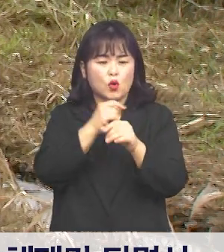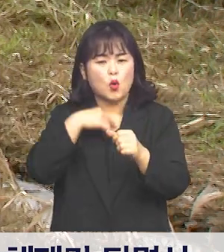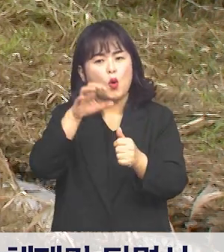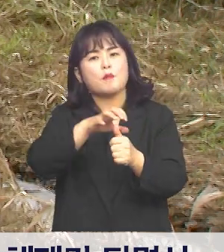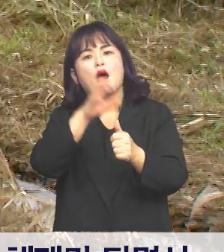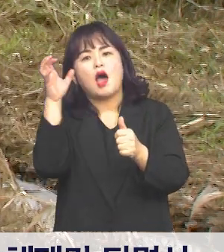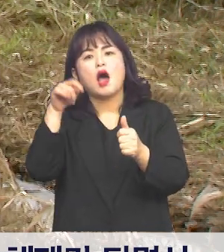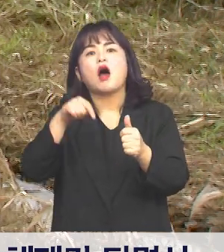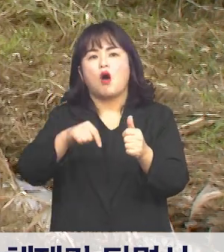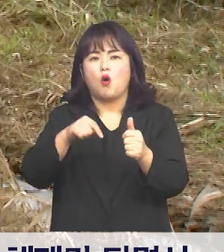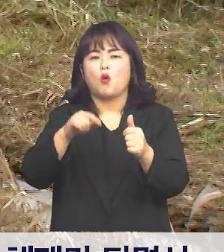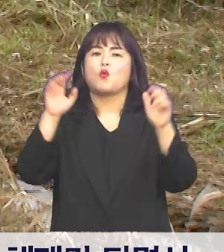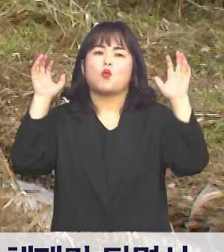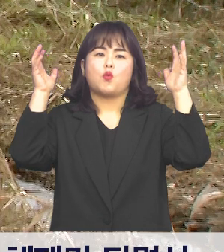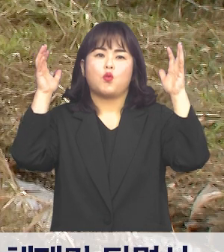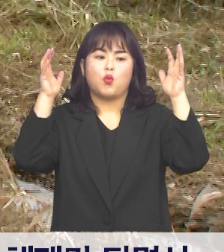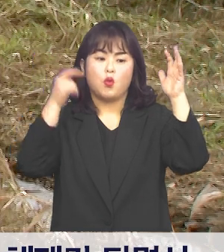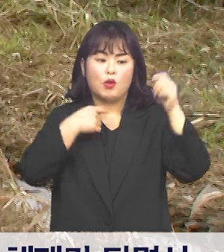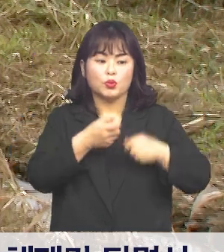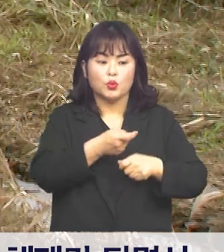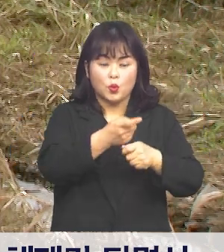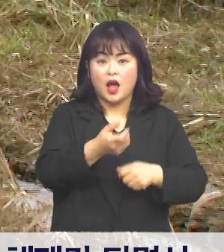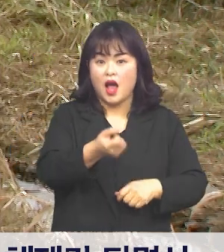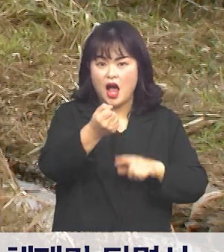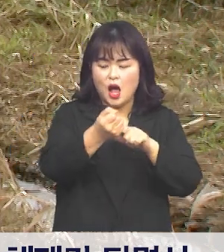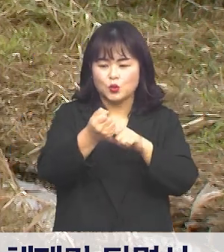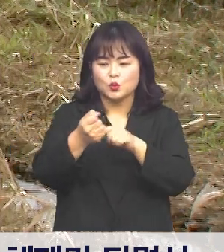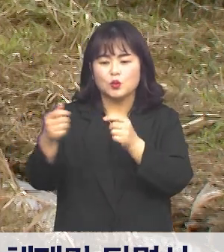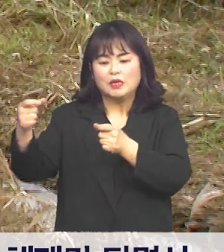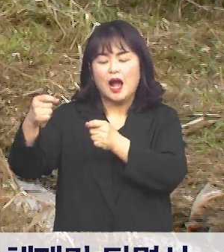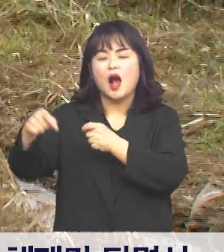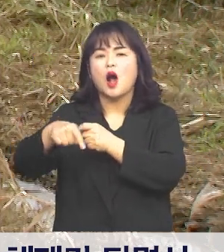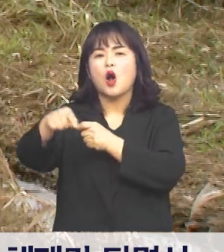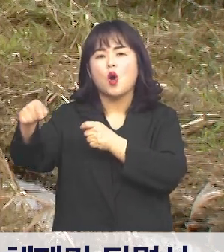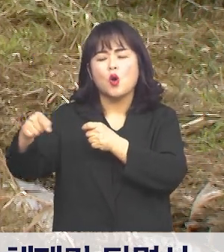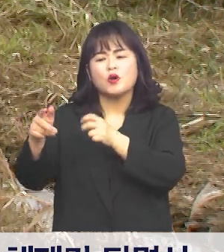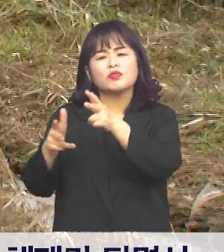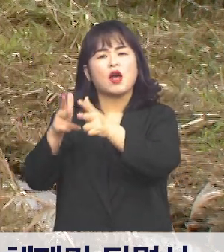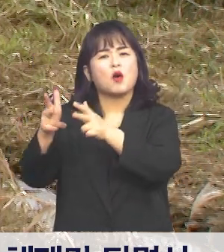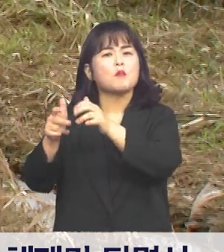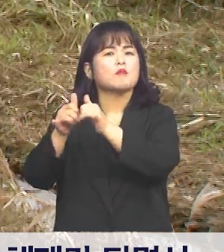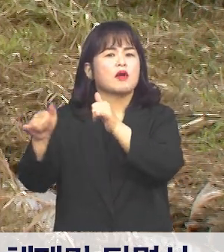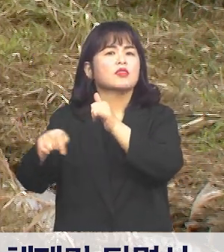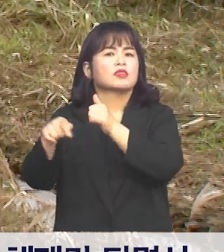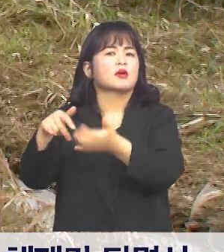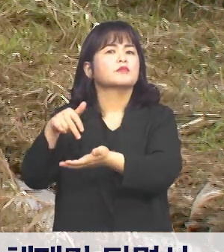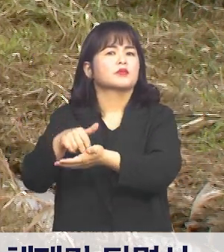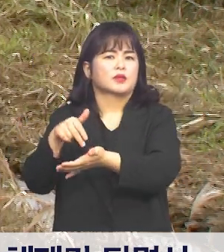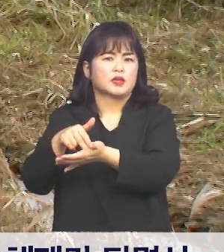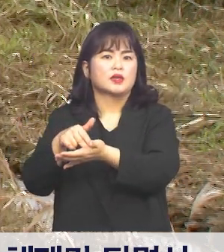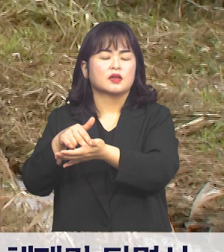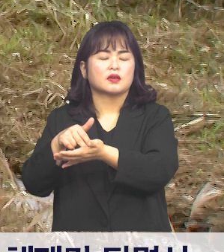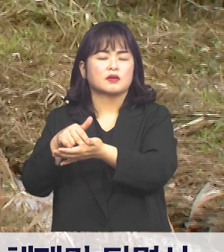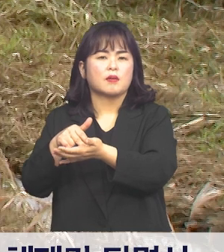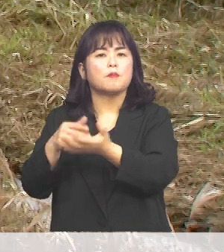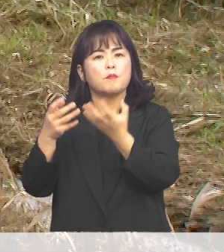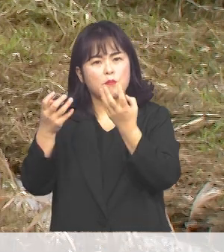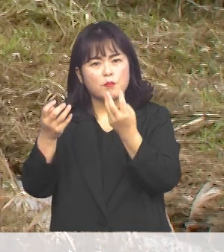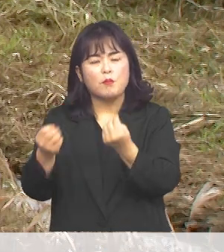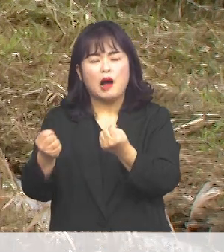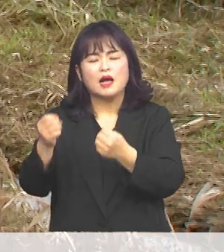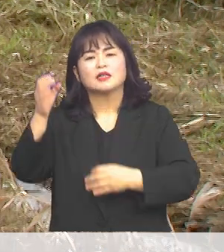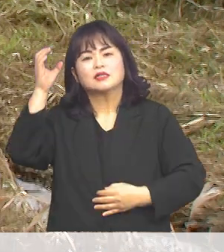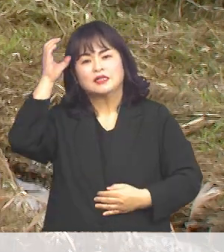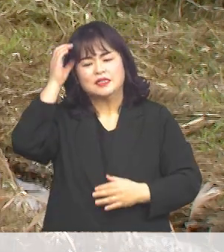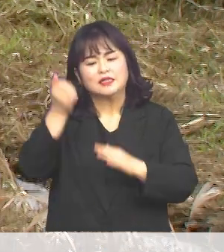이중 규제가 해제가 되면서 토지주들이라든가 주변에 또 여러 사업을 하시는 분들께서